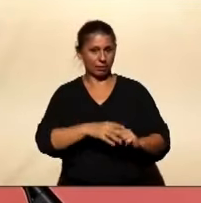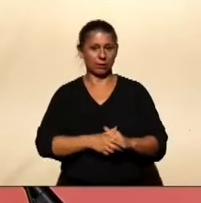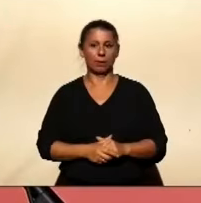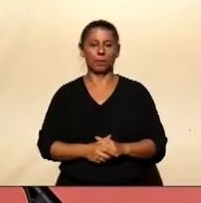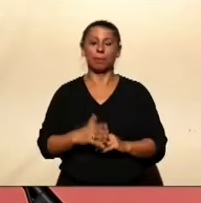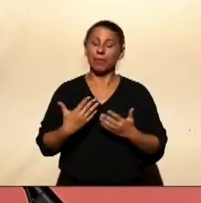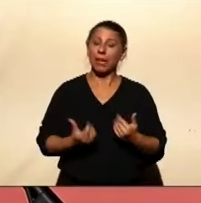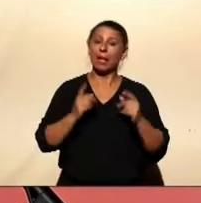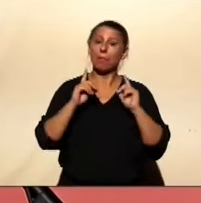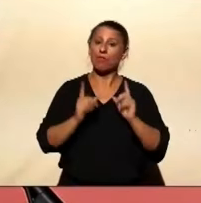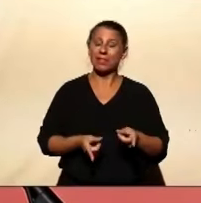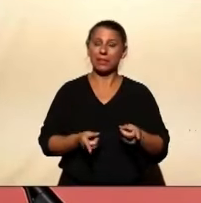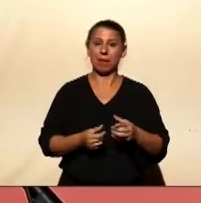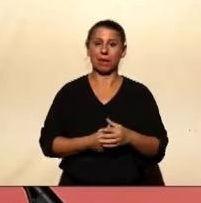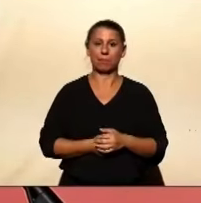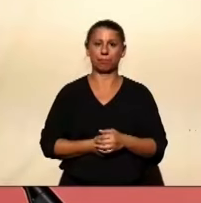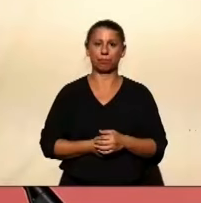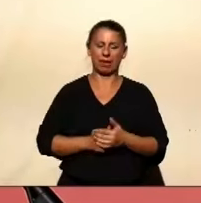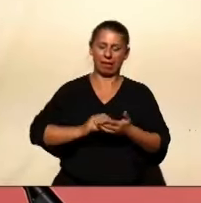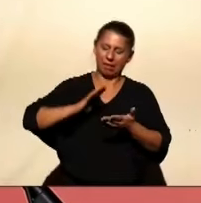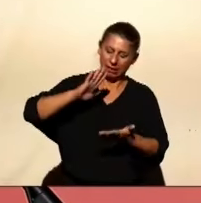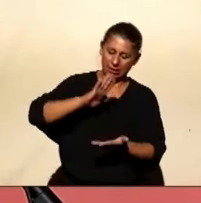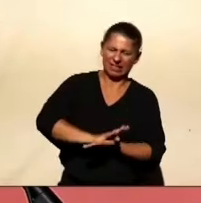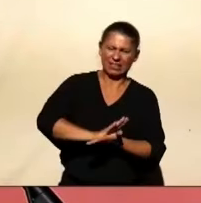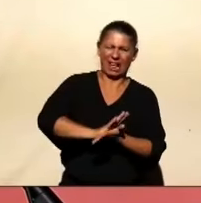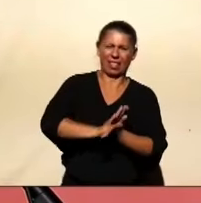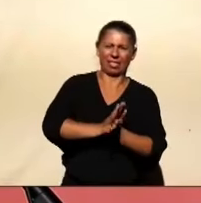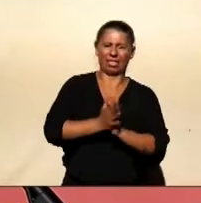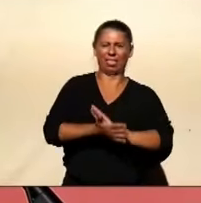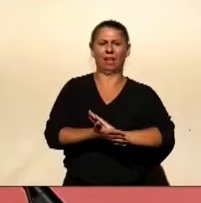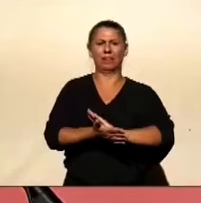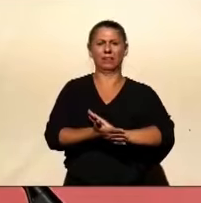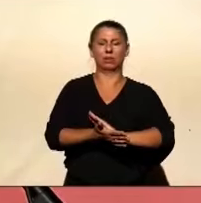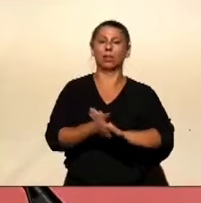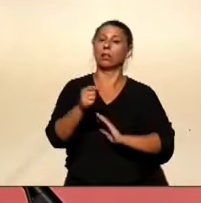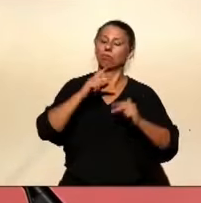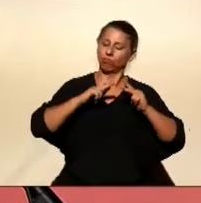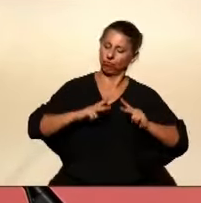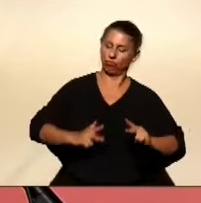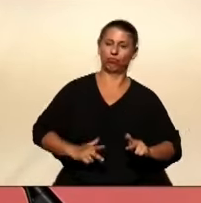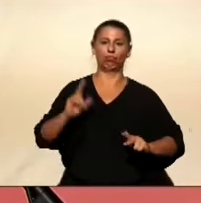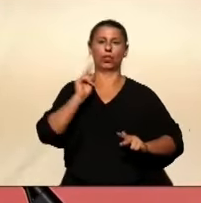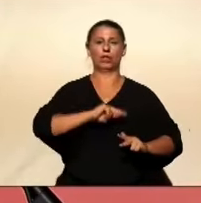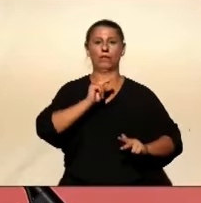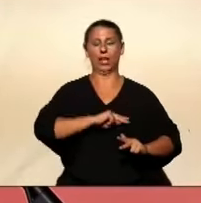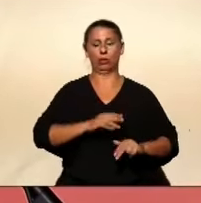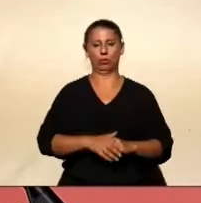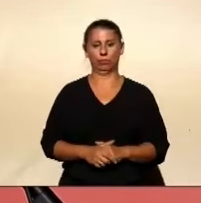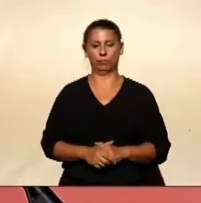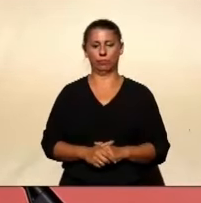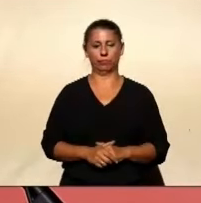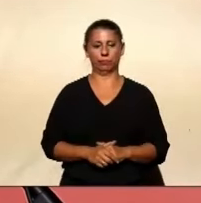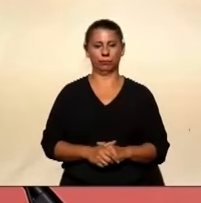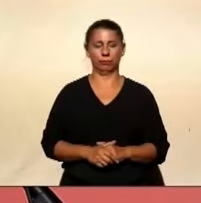είναι αποφασισμένοι να πατήσουν επιπτωμάτων για την ικανοποίηση των συμφερόντων τους.